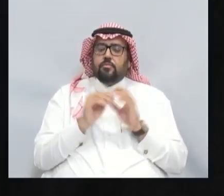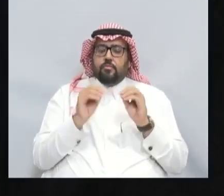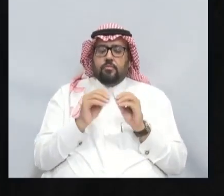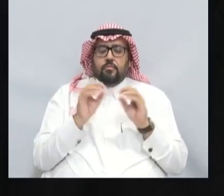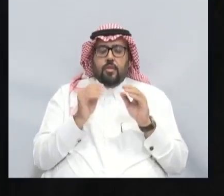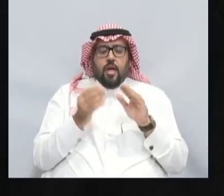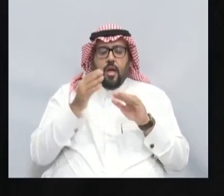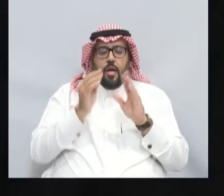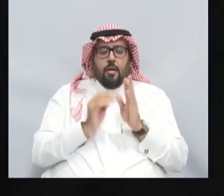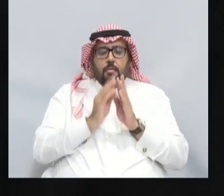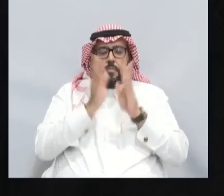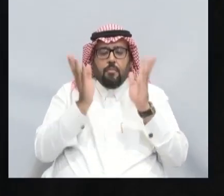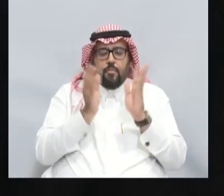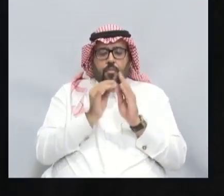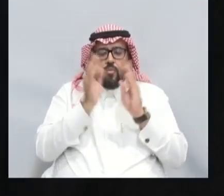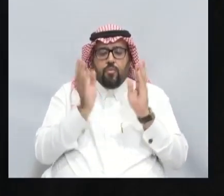بركان